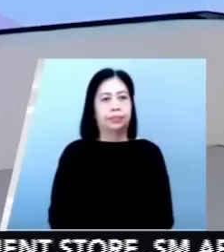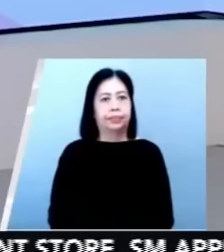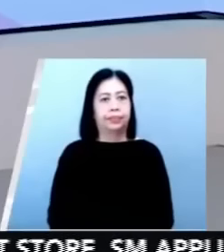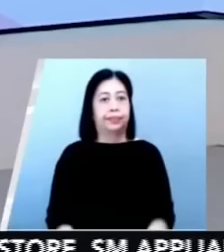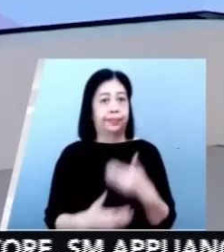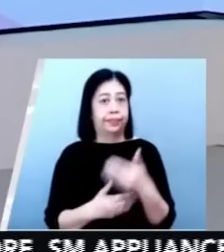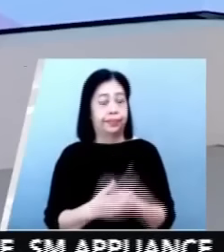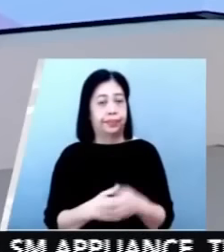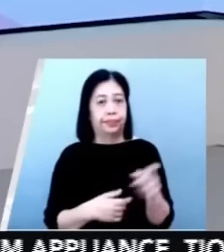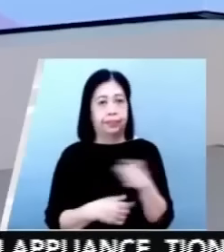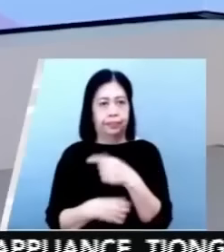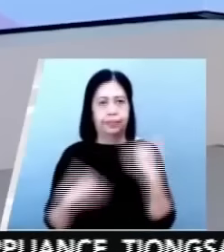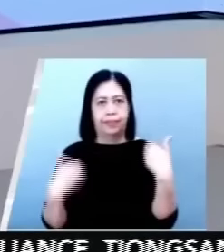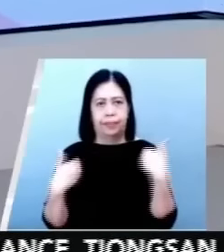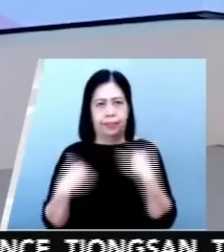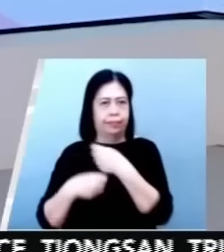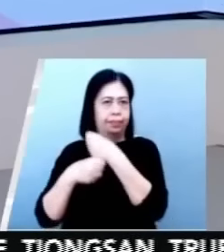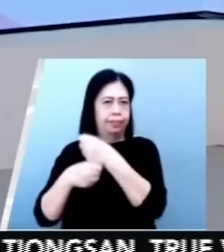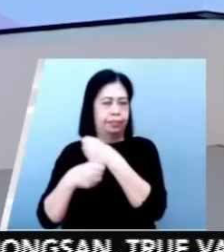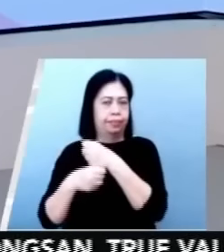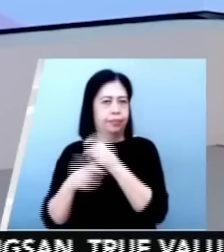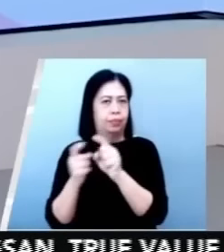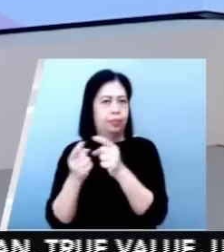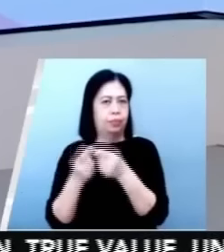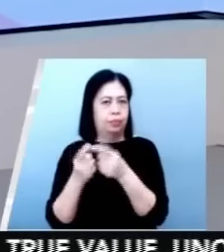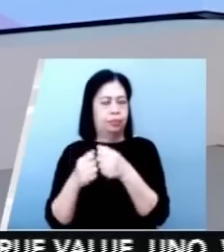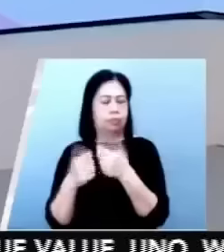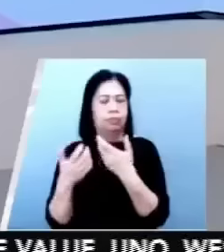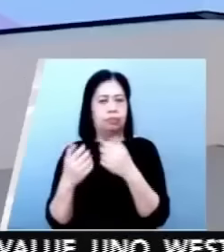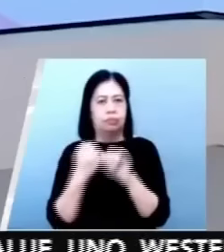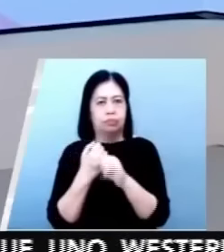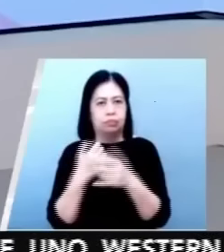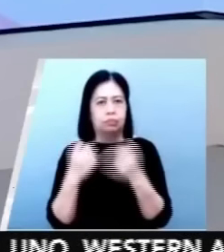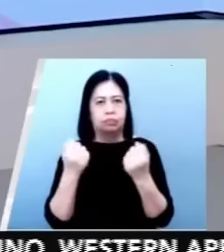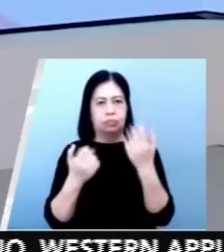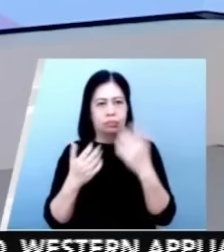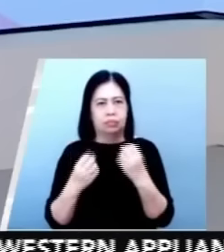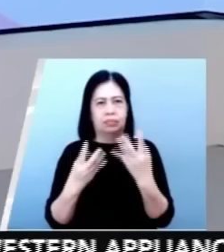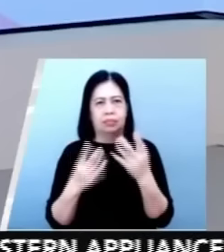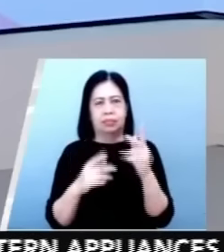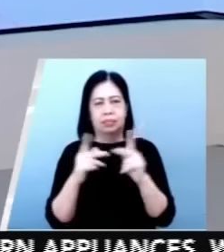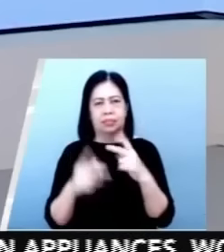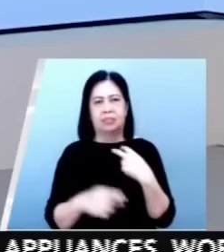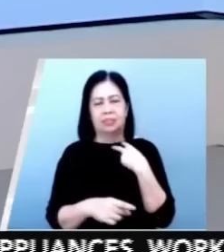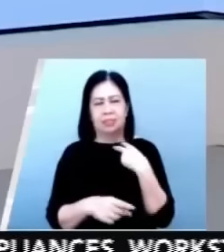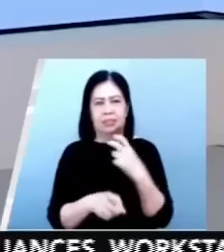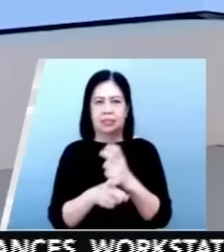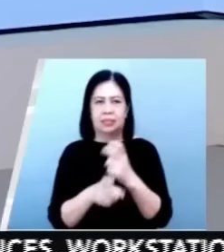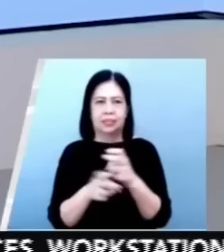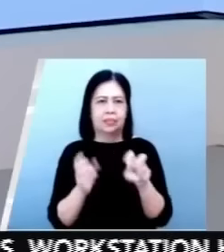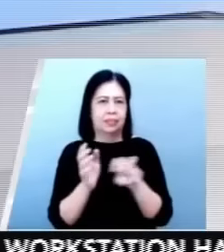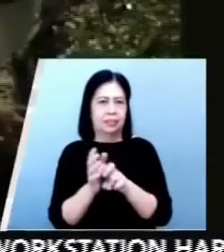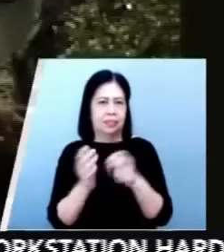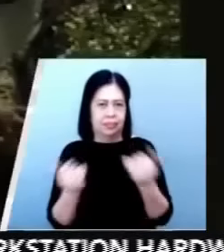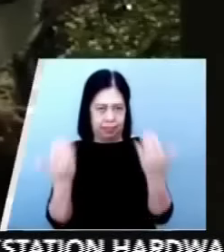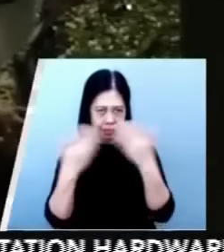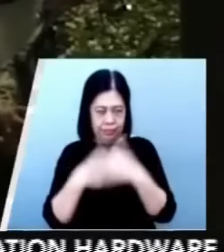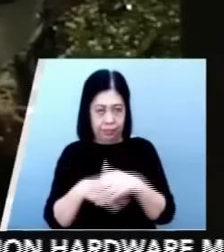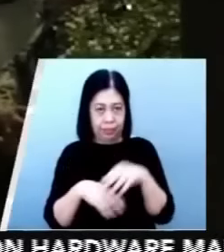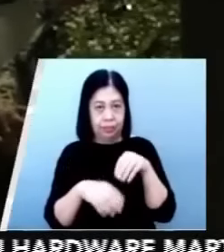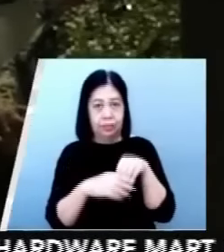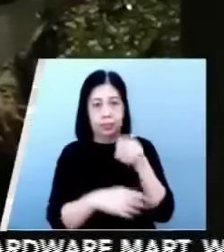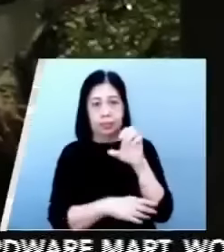transport caravan ng grupong Piston at Manibela, maraming pasahero ang stranded at nahirapang sumakay ngayong gabi. Sa Espanya, sa